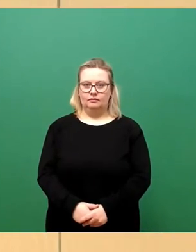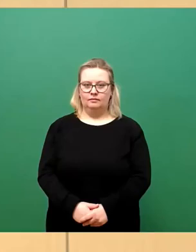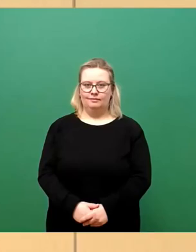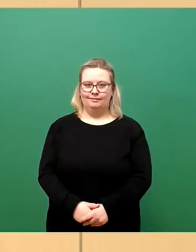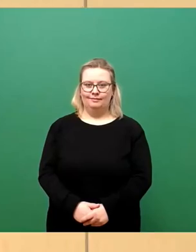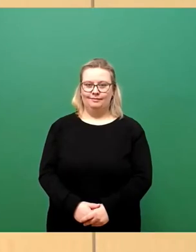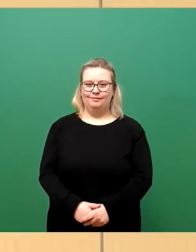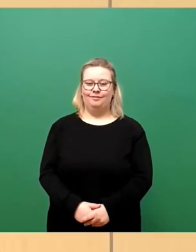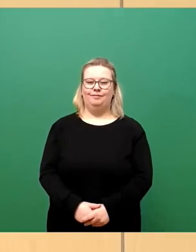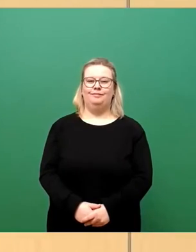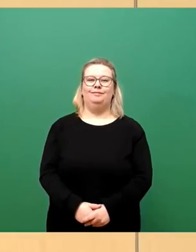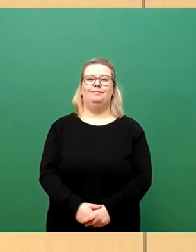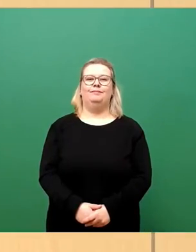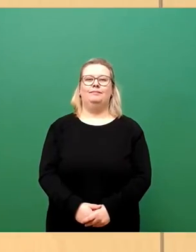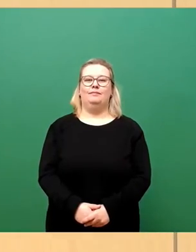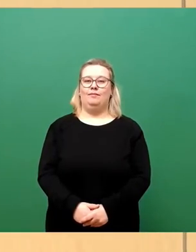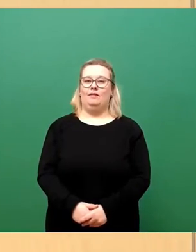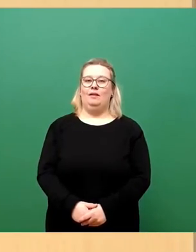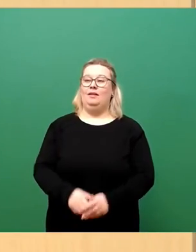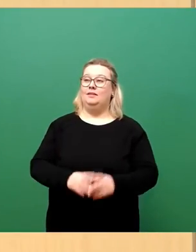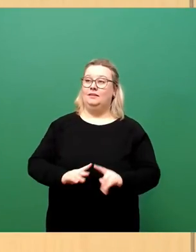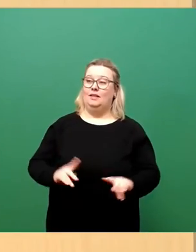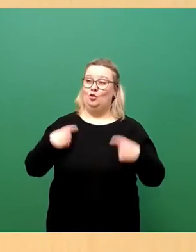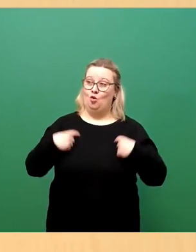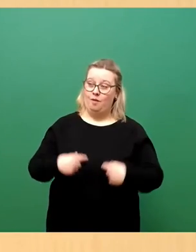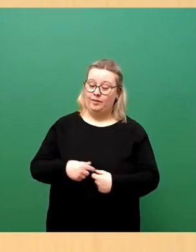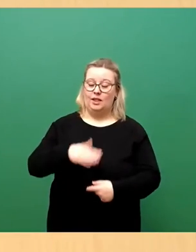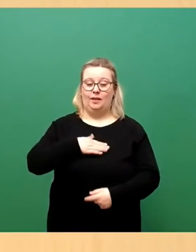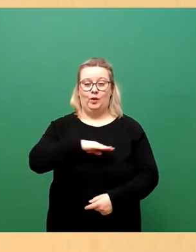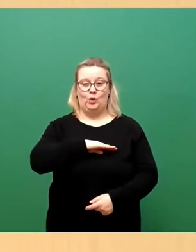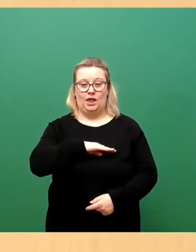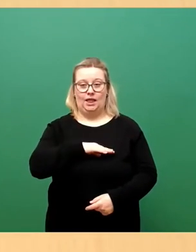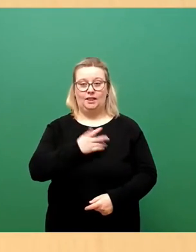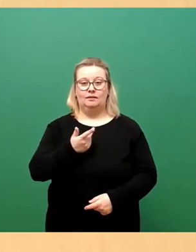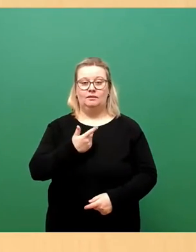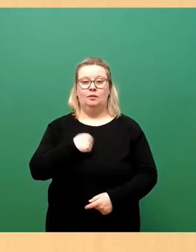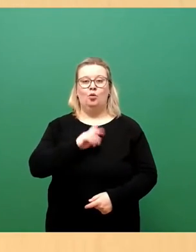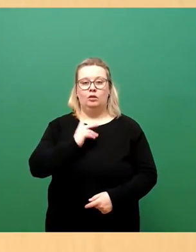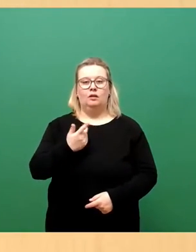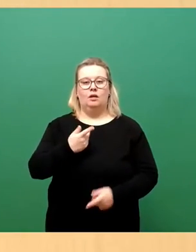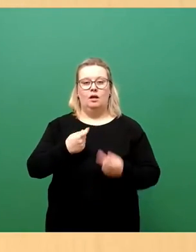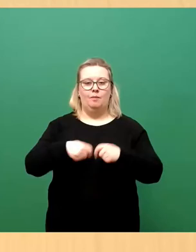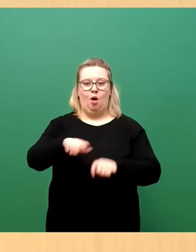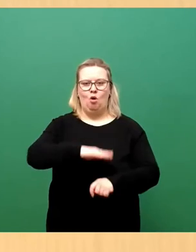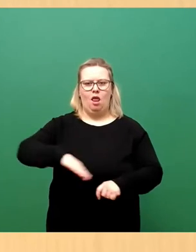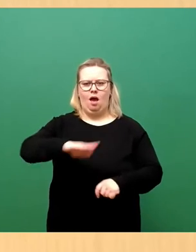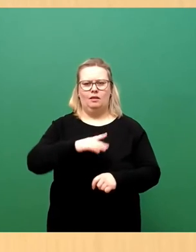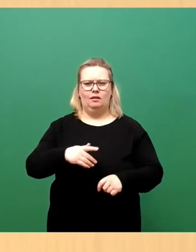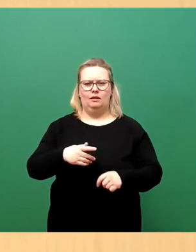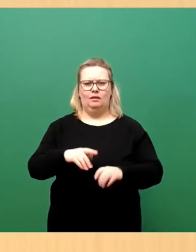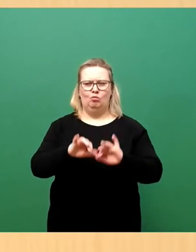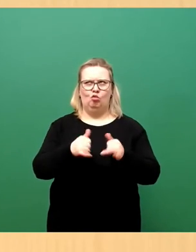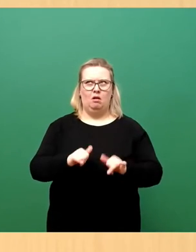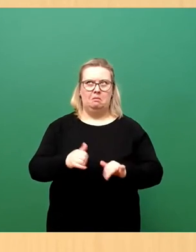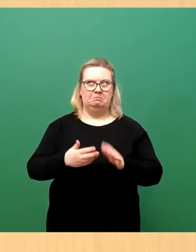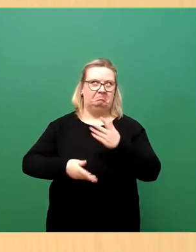Vielen Dank. Sehr geehrter Oberbürgermeister, liebe Kolleginnen und Kollegen, das kooperative Baulandmodell, seit schon einer ganz langen